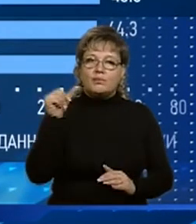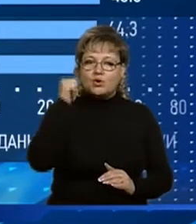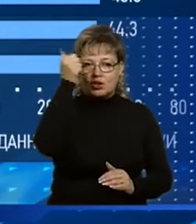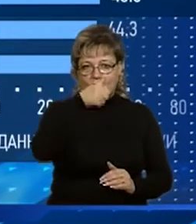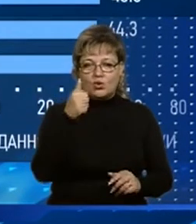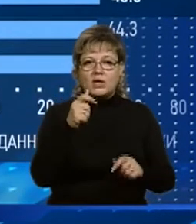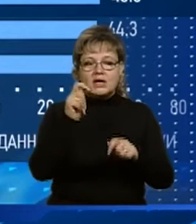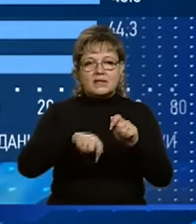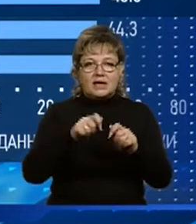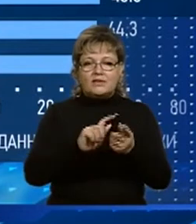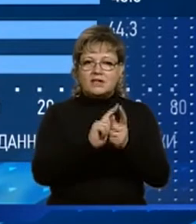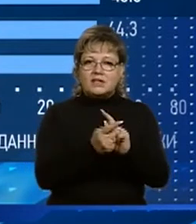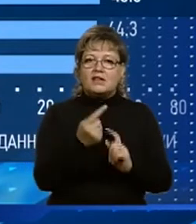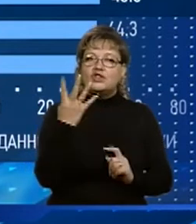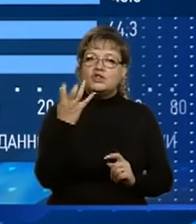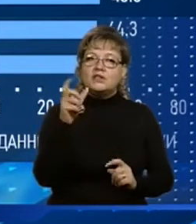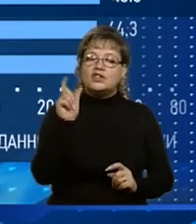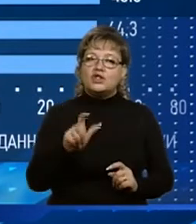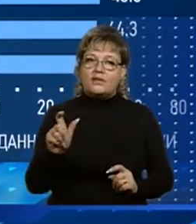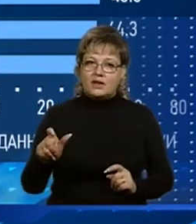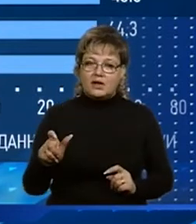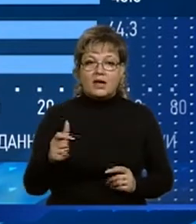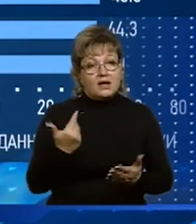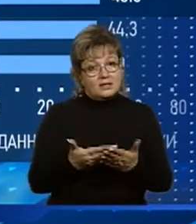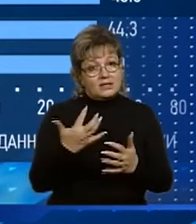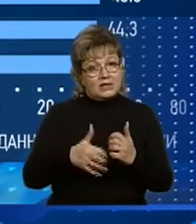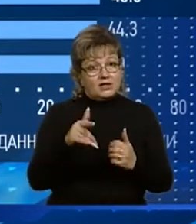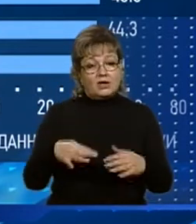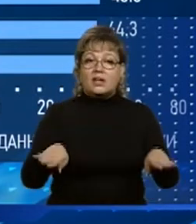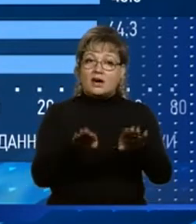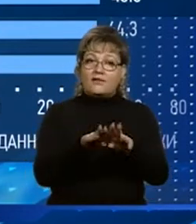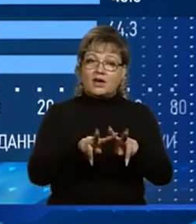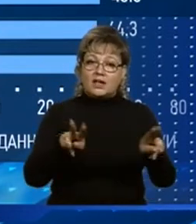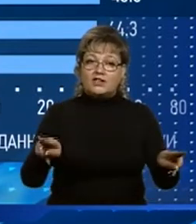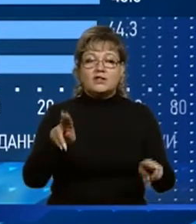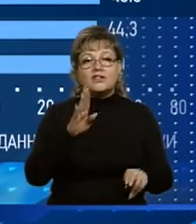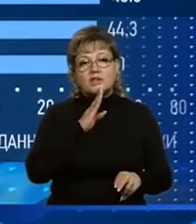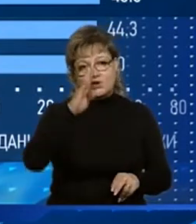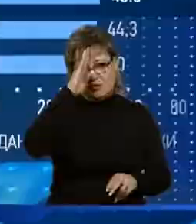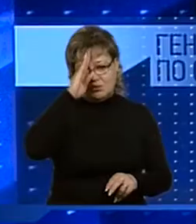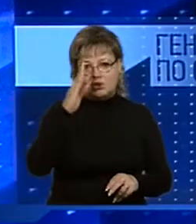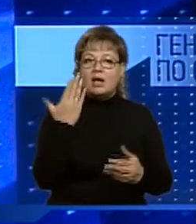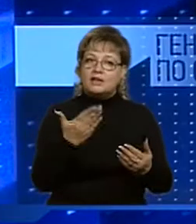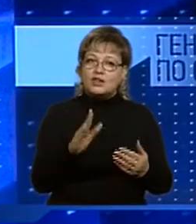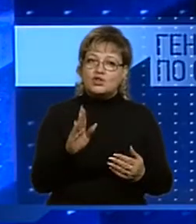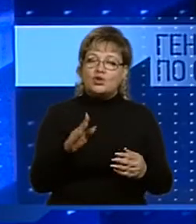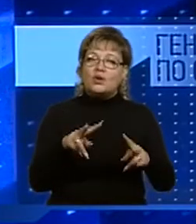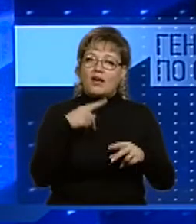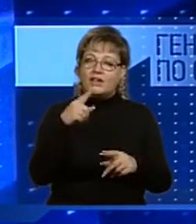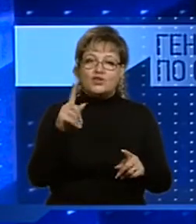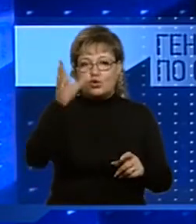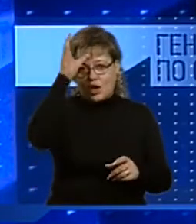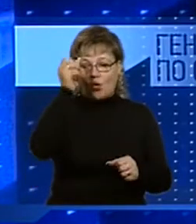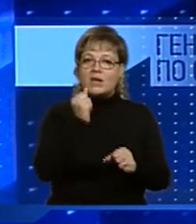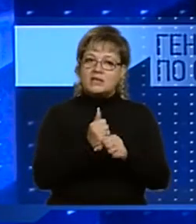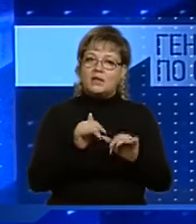год исследователей стало больше на 400 человек. Кстати, среди них равное количество мужчин и женщин. Так что стереотип о том, что наука